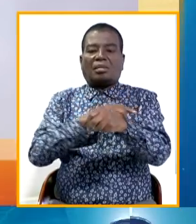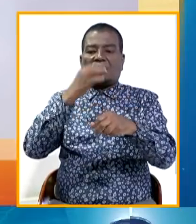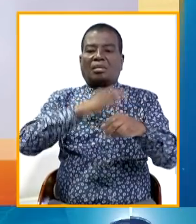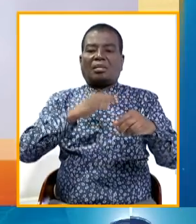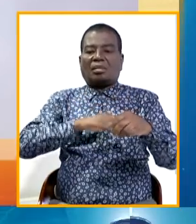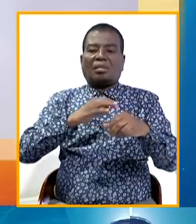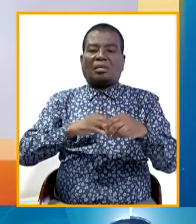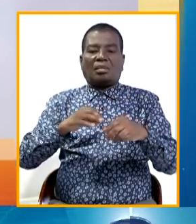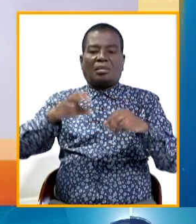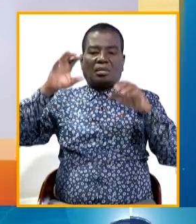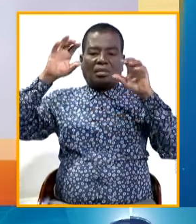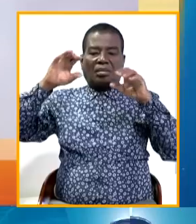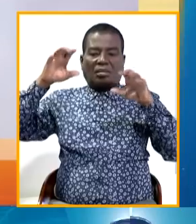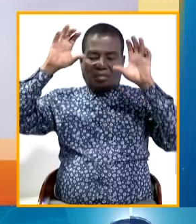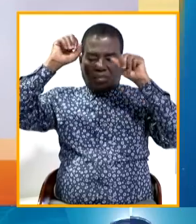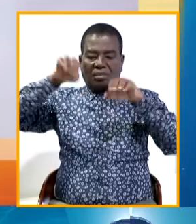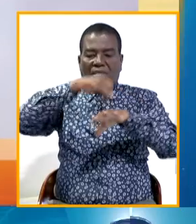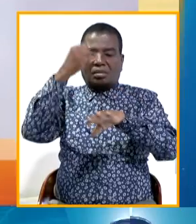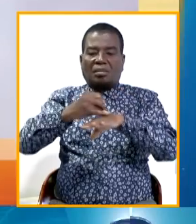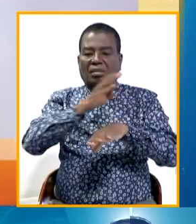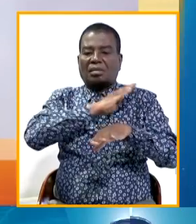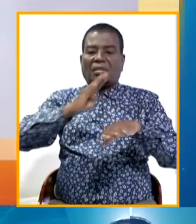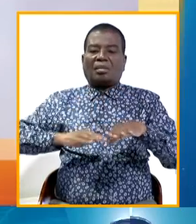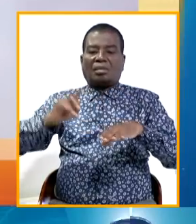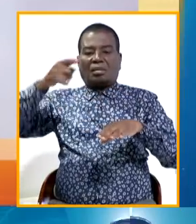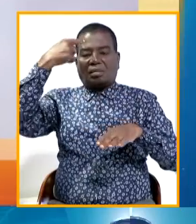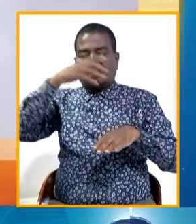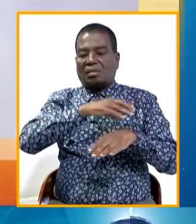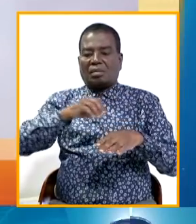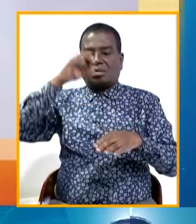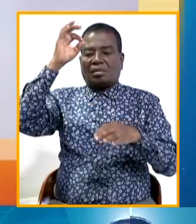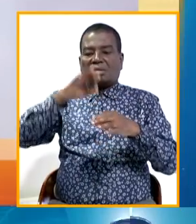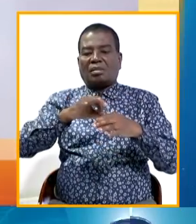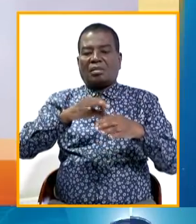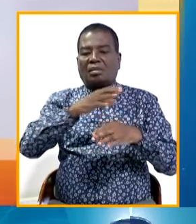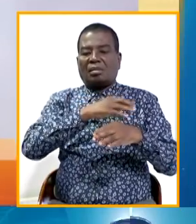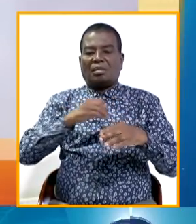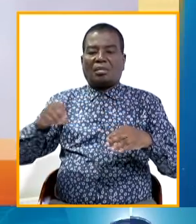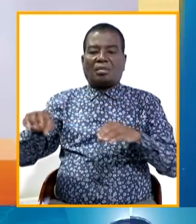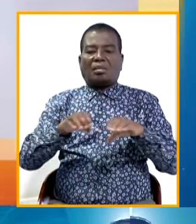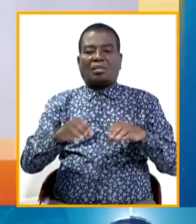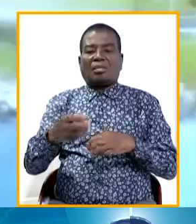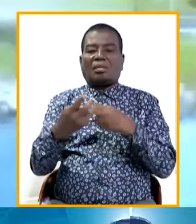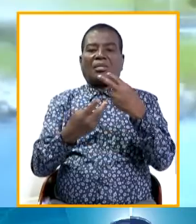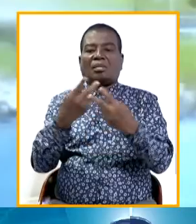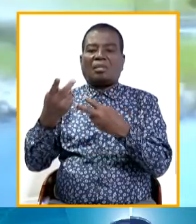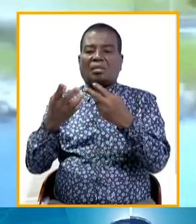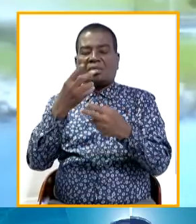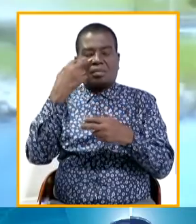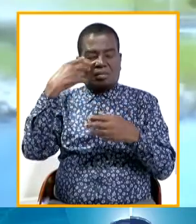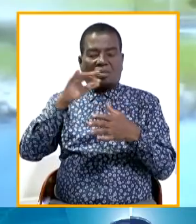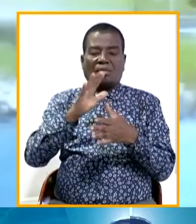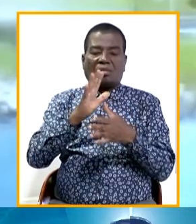bénéficie, des présidents d'institutions, membres du gouvernement et autres élus et cadres de la région ont aussi fait le déplacement de